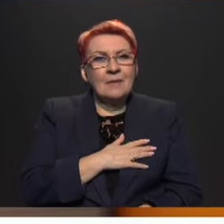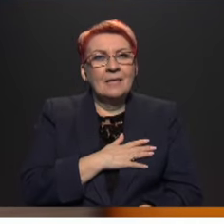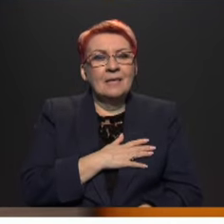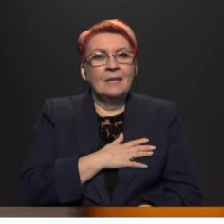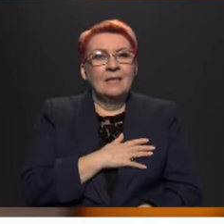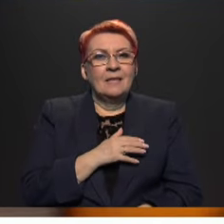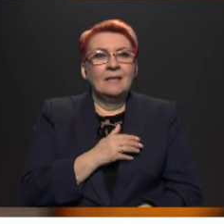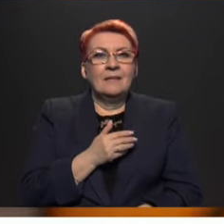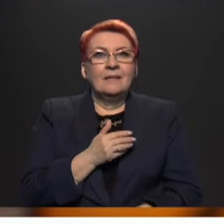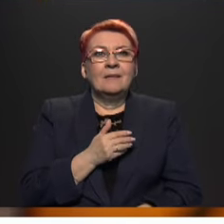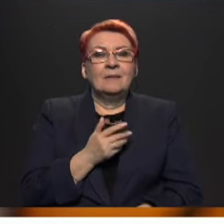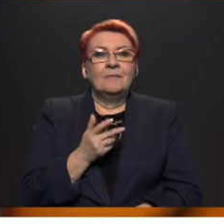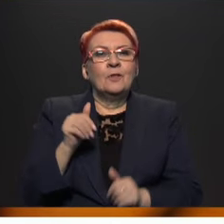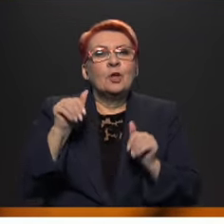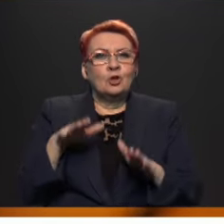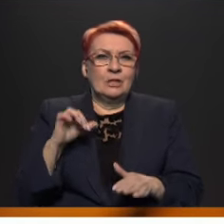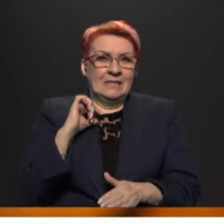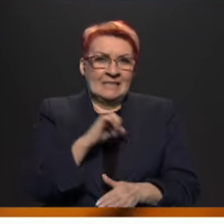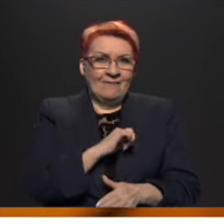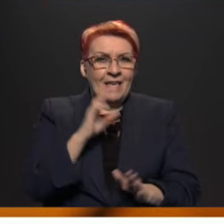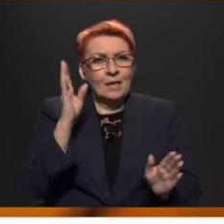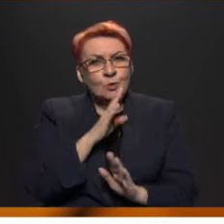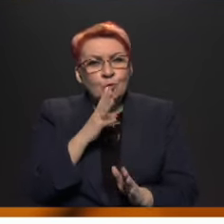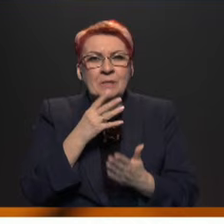вершители своей судьбы, своей жизни, и